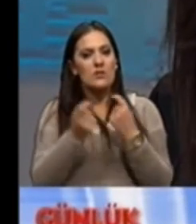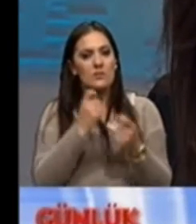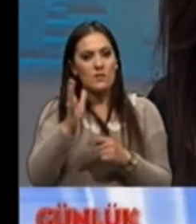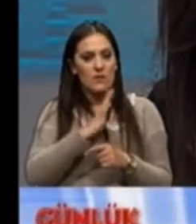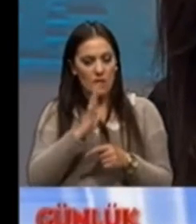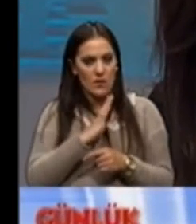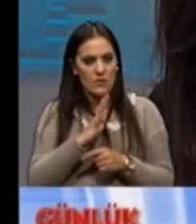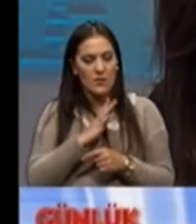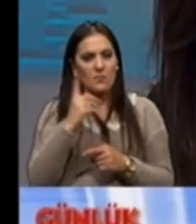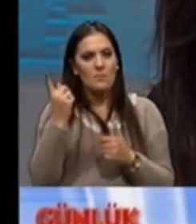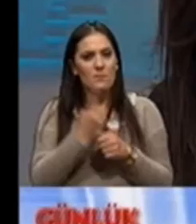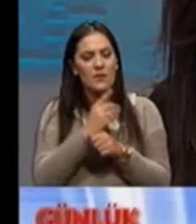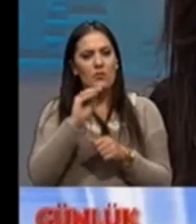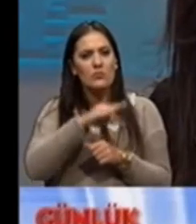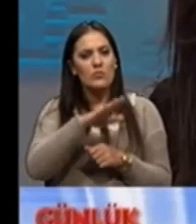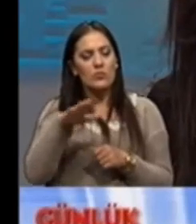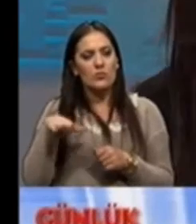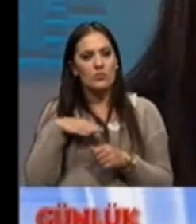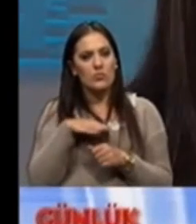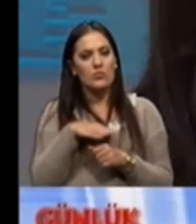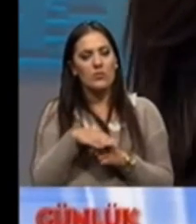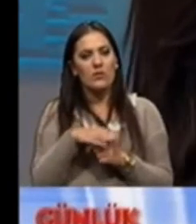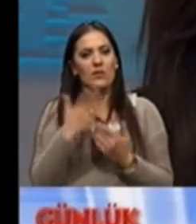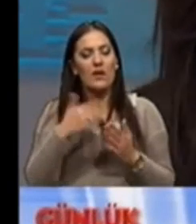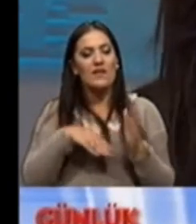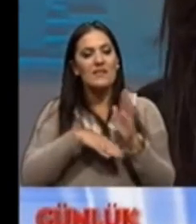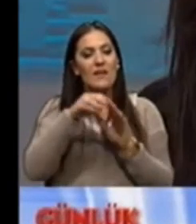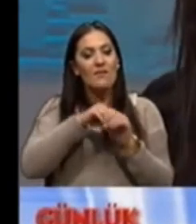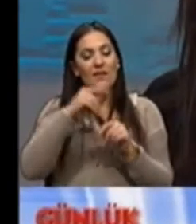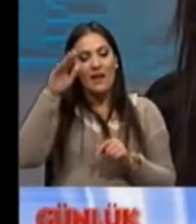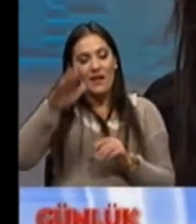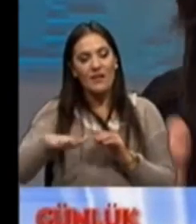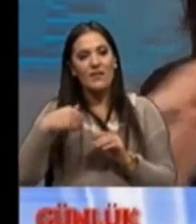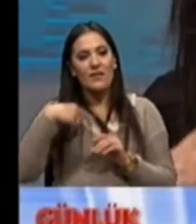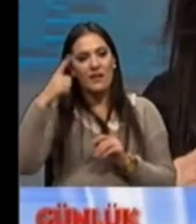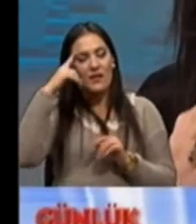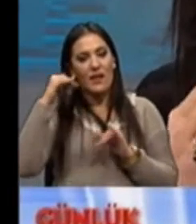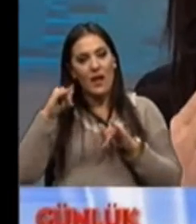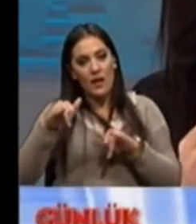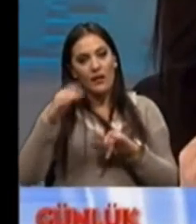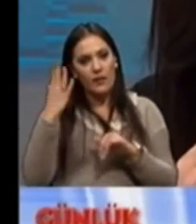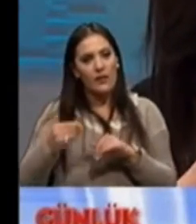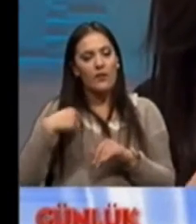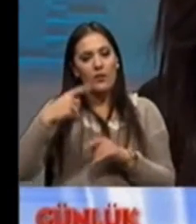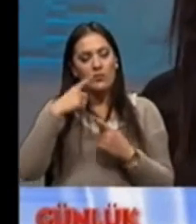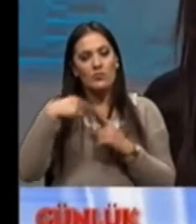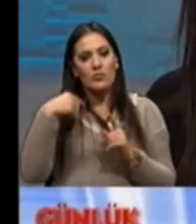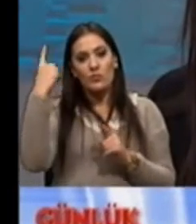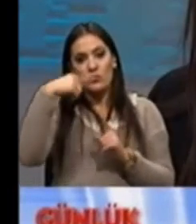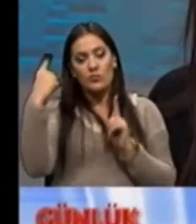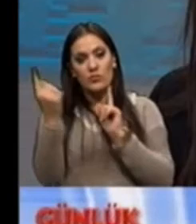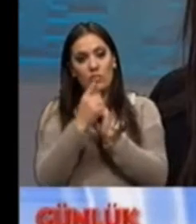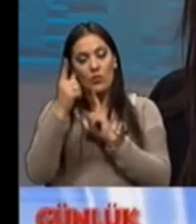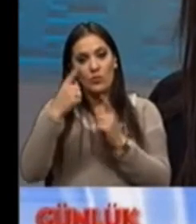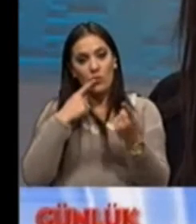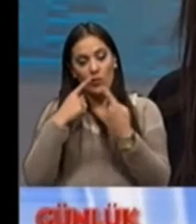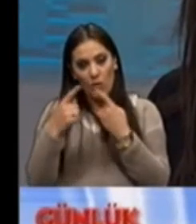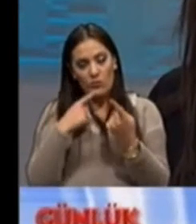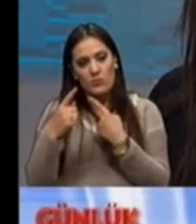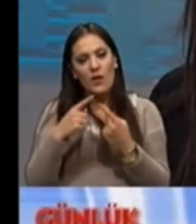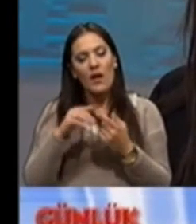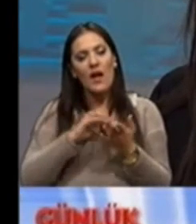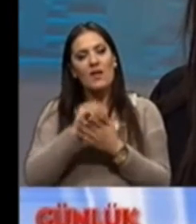çocukların yani seviyesine inilerek konuşurken onların hani yüzüne bakarak onlarla konuşmak, her şeyi açık açık